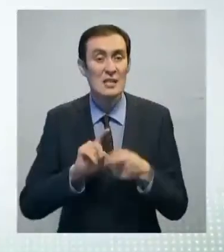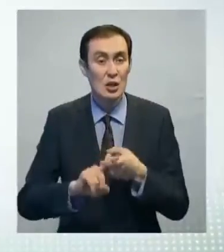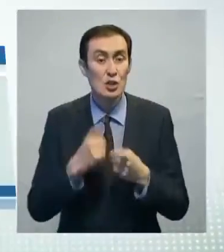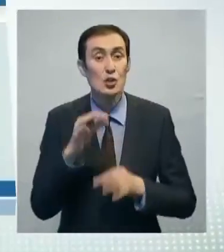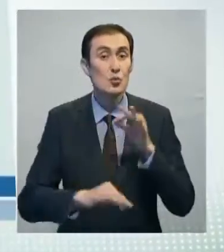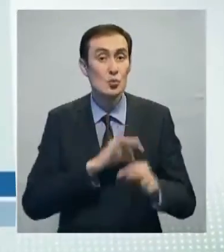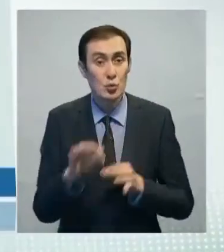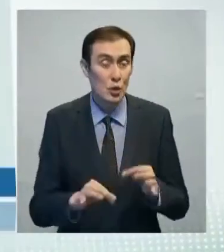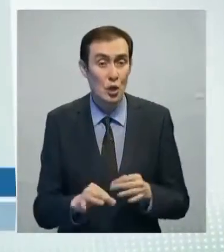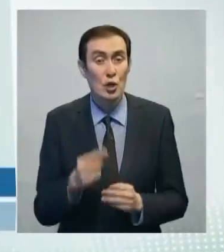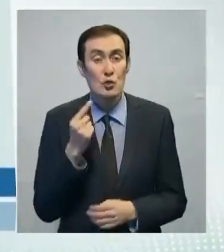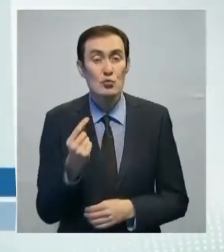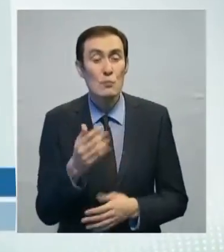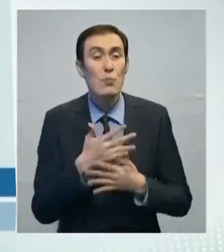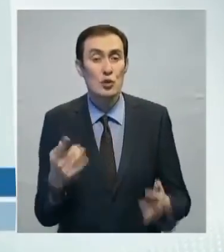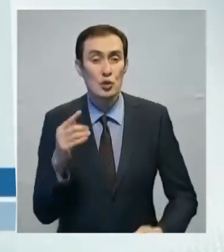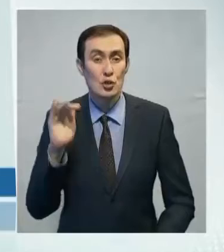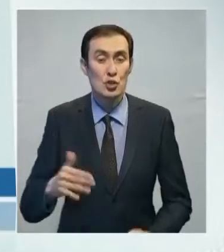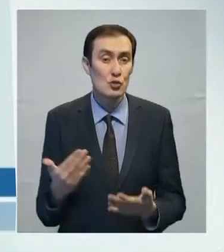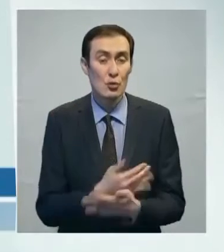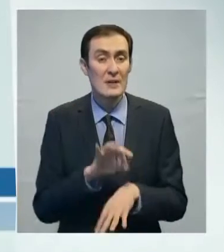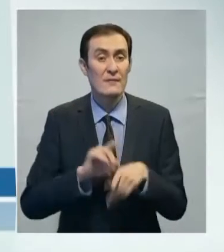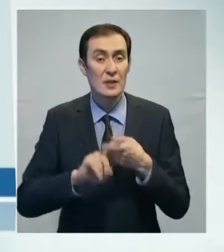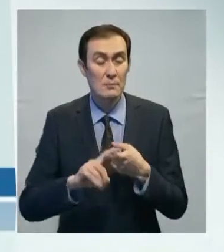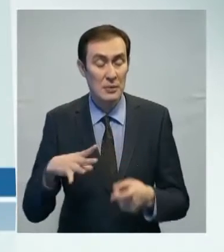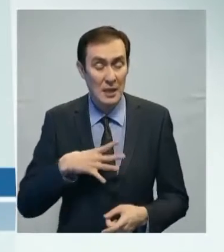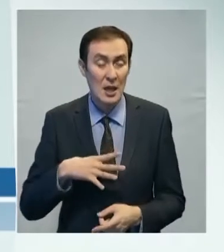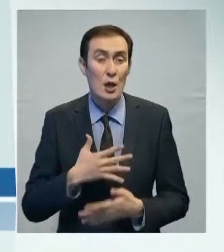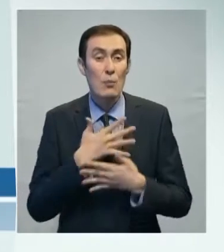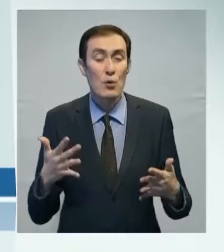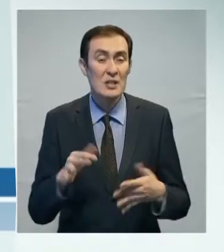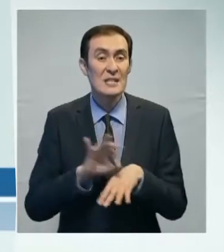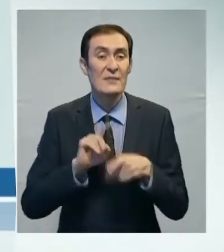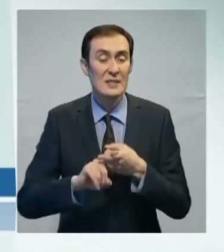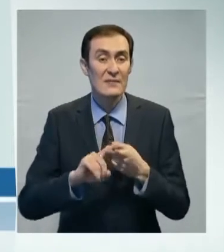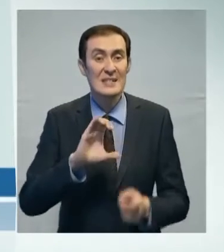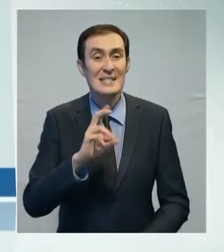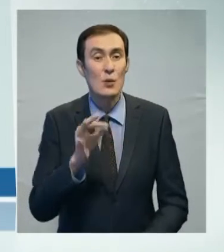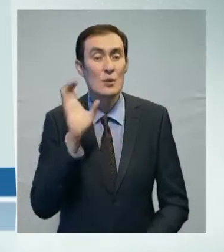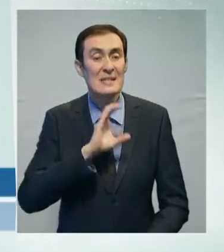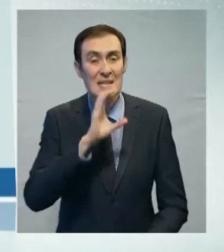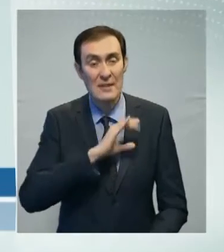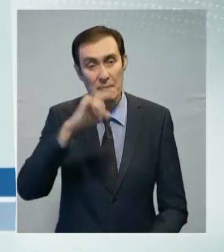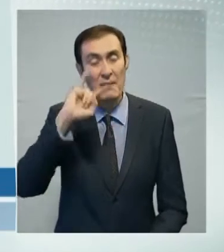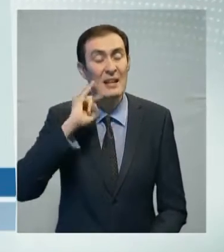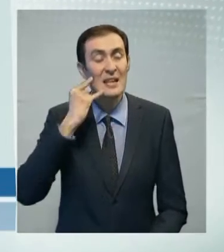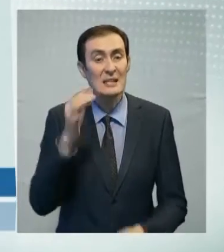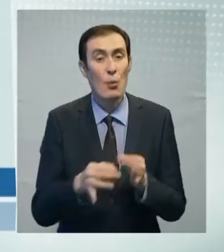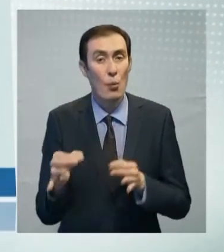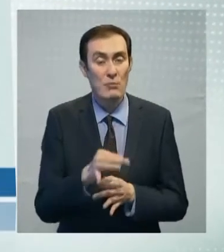числа зараженных за сутки, чуть более 1000 новых случаев. Больше всего инфицированных в СКО и в Павлодарской